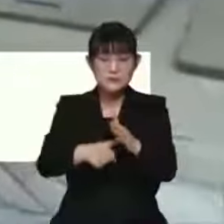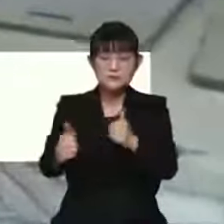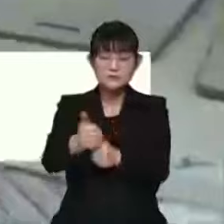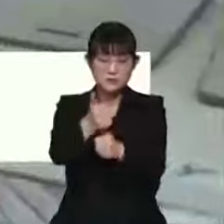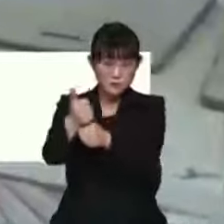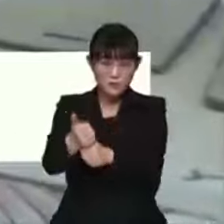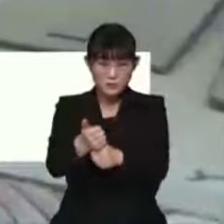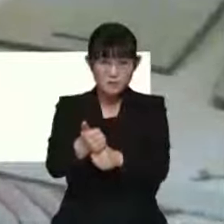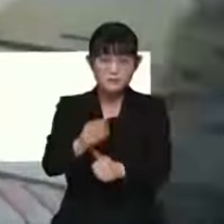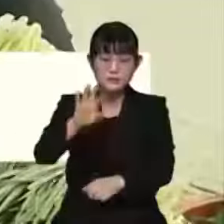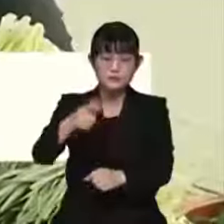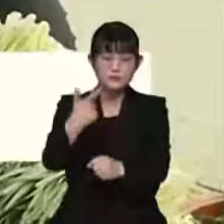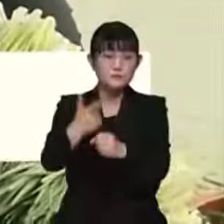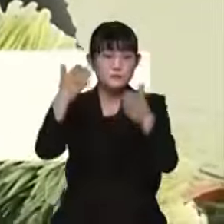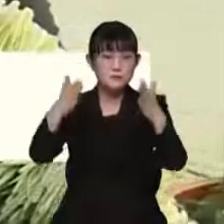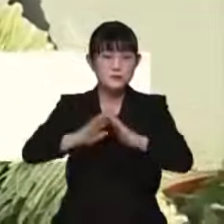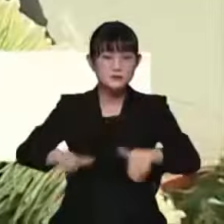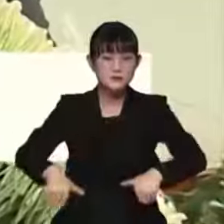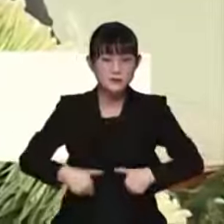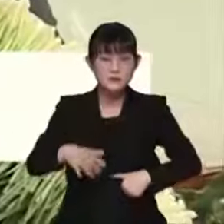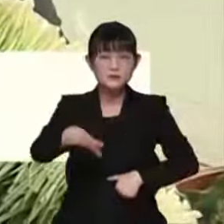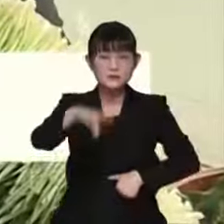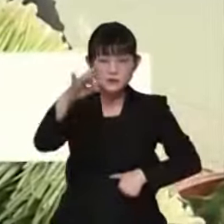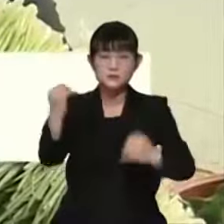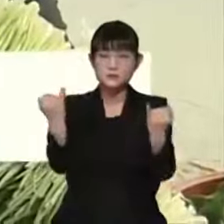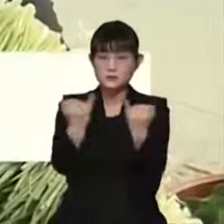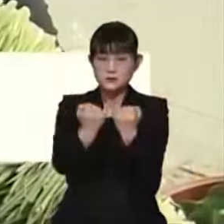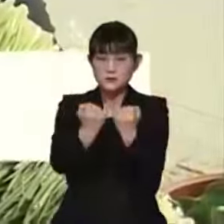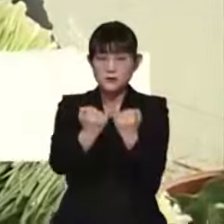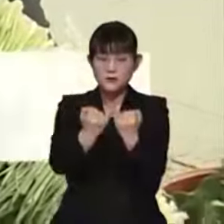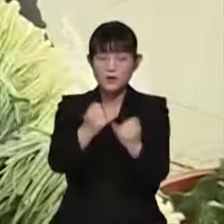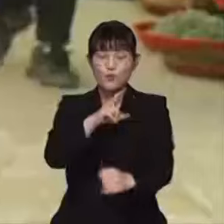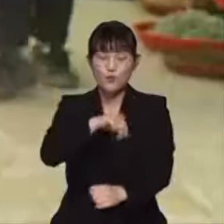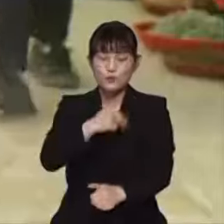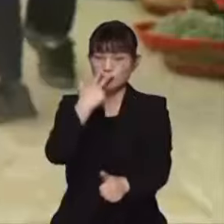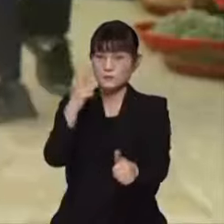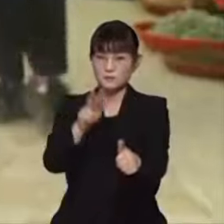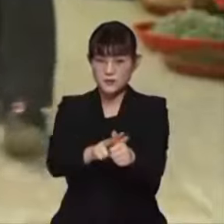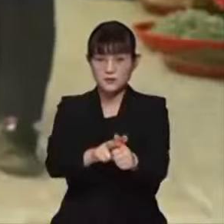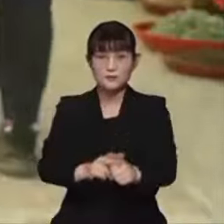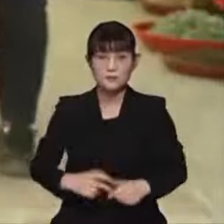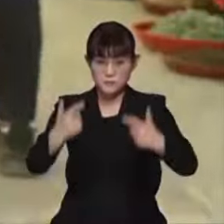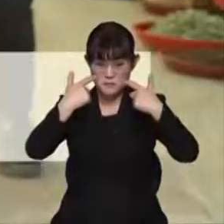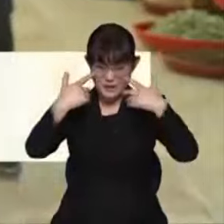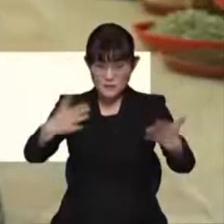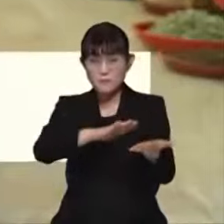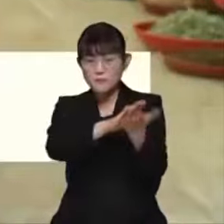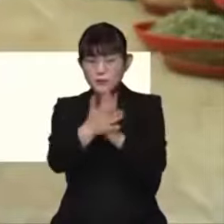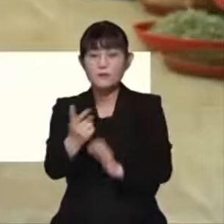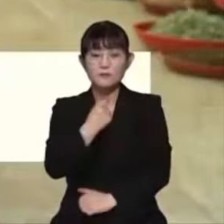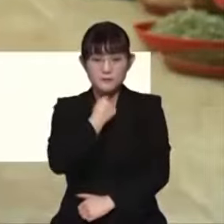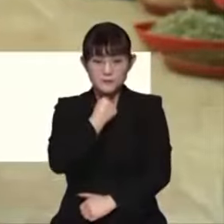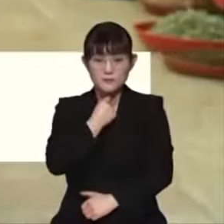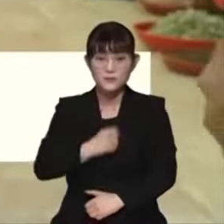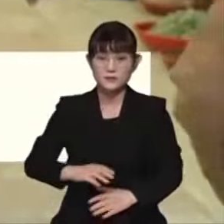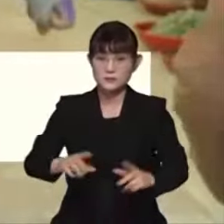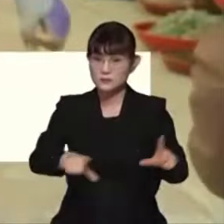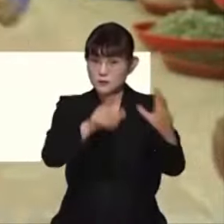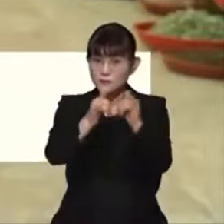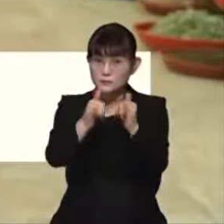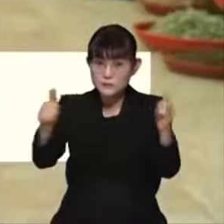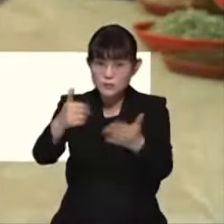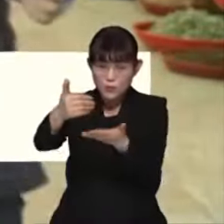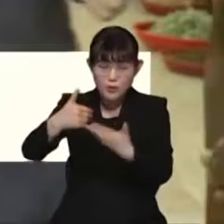출신으로 46년 만에 전남 첫 여성 국회의원을 노리고 있습니다. 확실한 변화를 원합니다. 이 주민들의